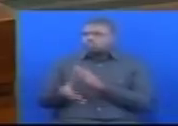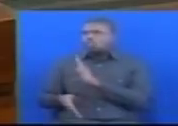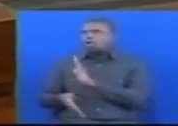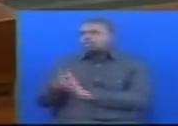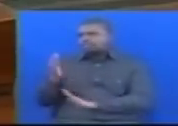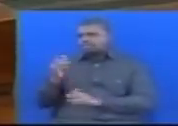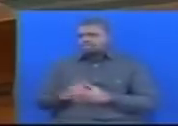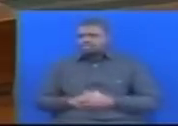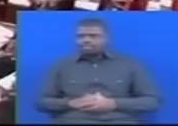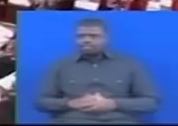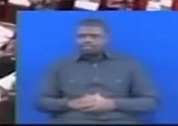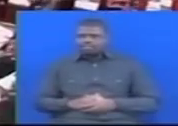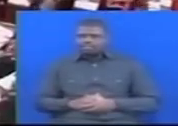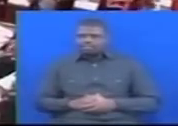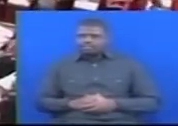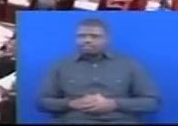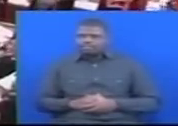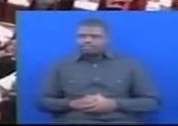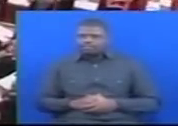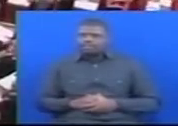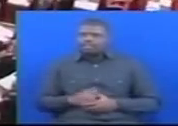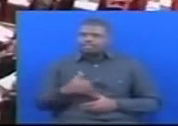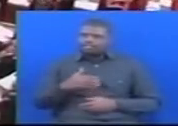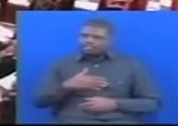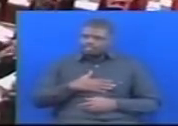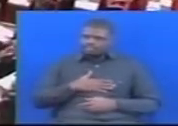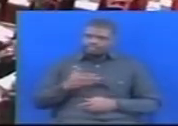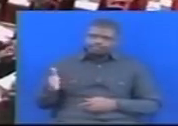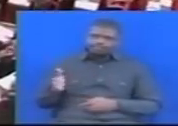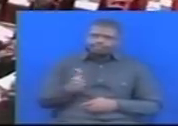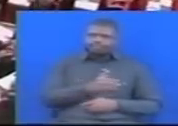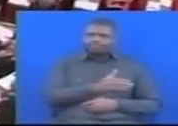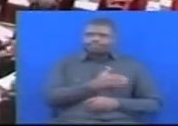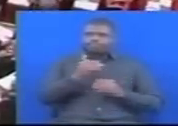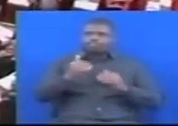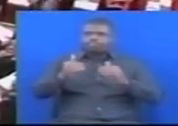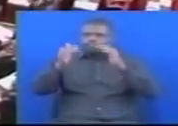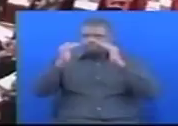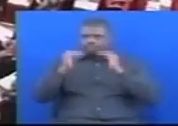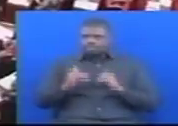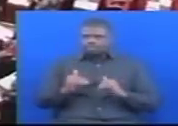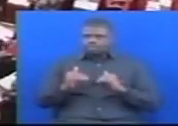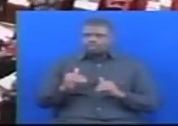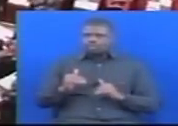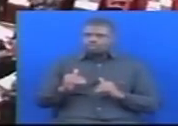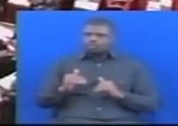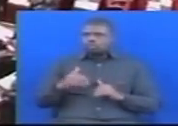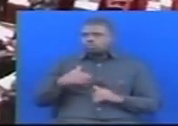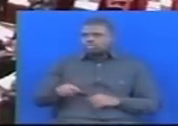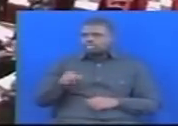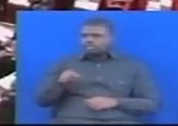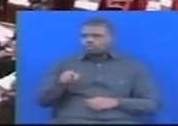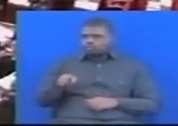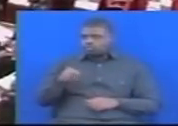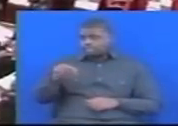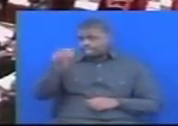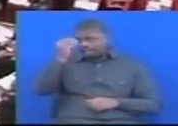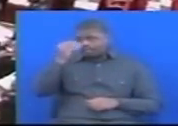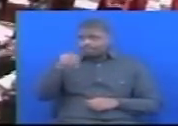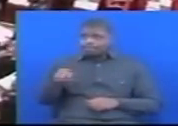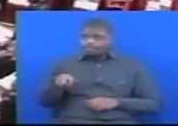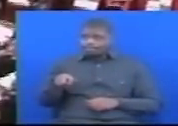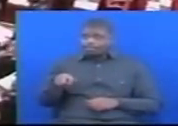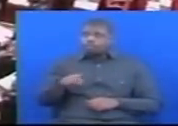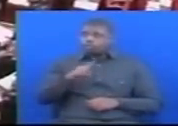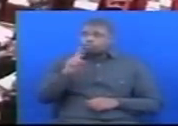kuanza. Asante waheshimiwa wabunge, tuendelee. Na bado tuko wizara hiyo hiyo ya elimu, sayansi na